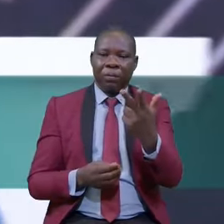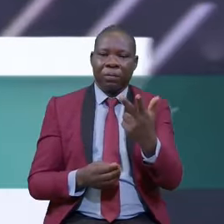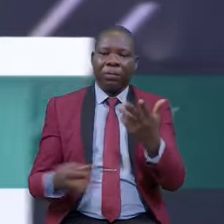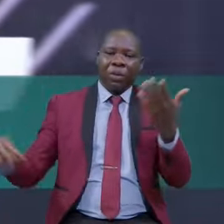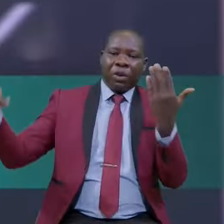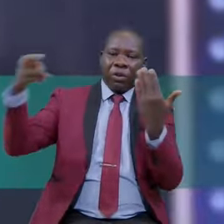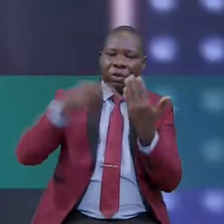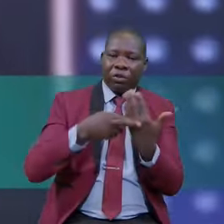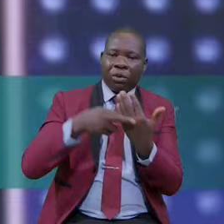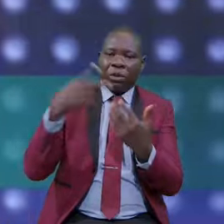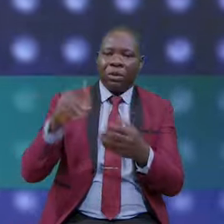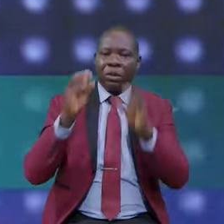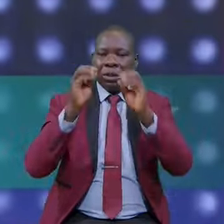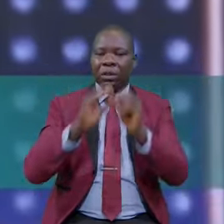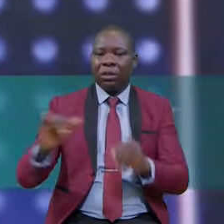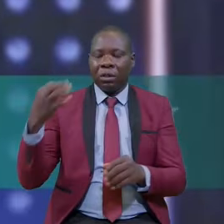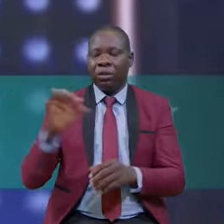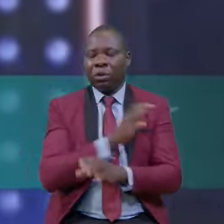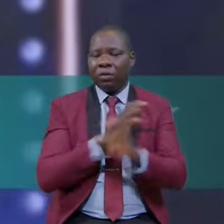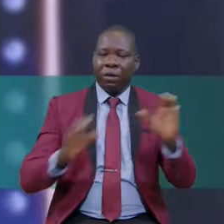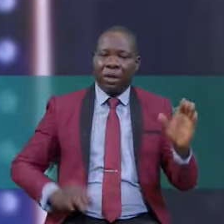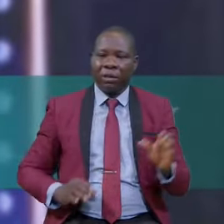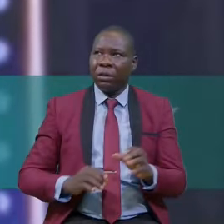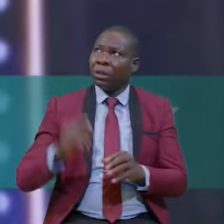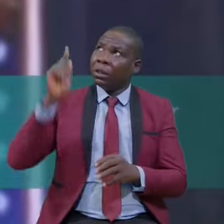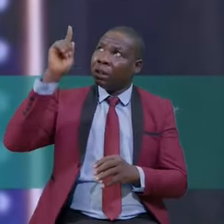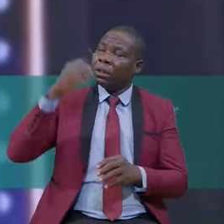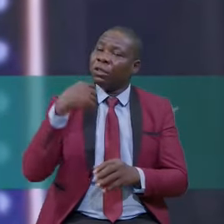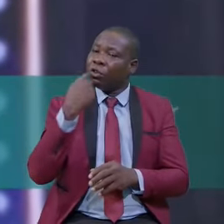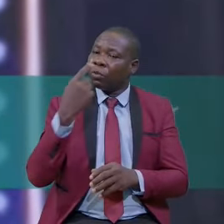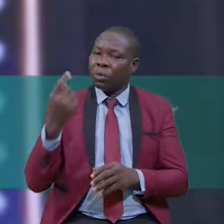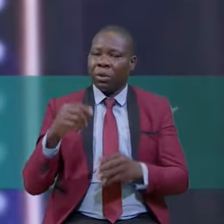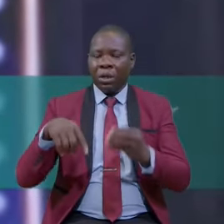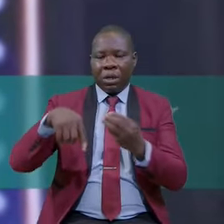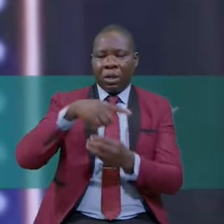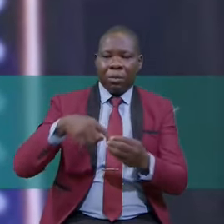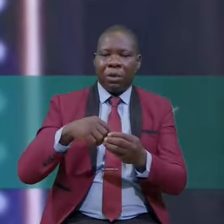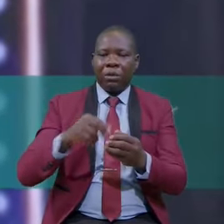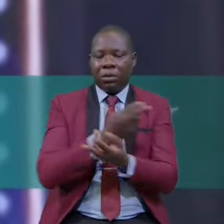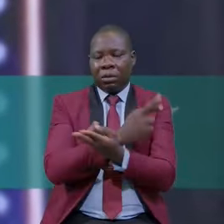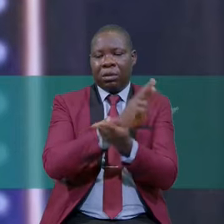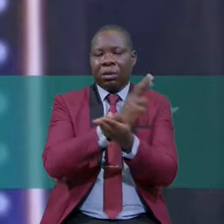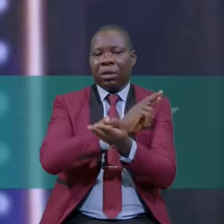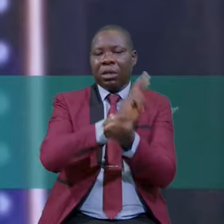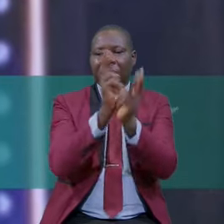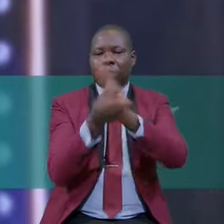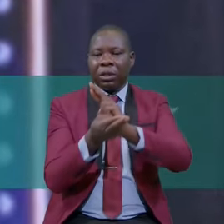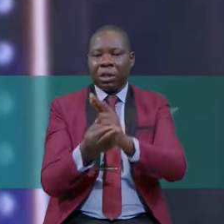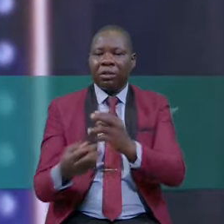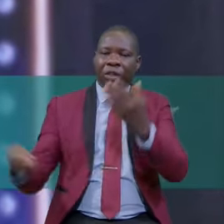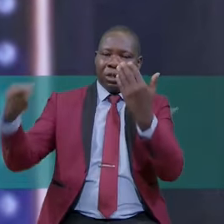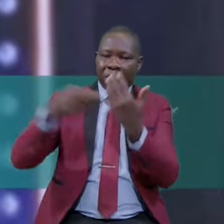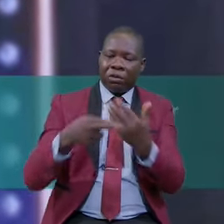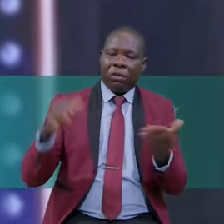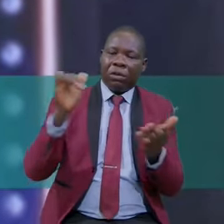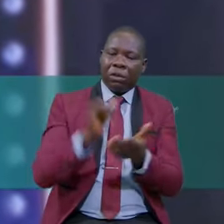Restaurer l'enseignement de Christ. Il a parlé de la repentance, restaure cela. Il a parlé de la